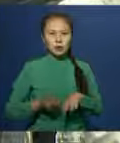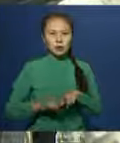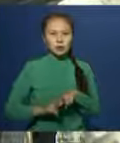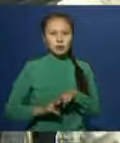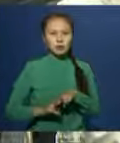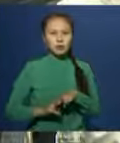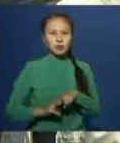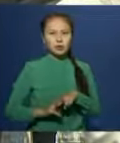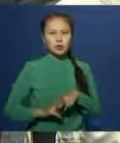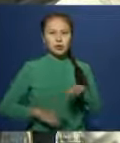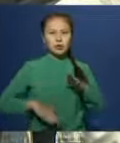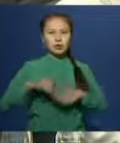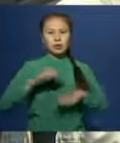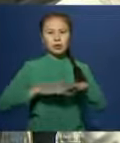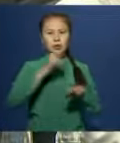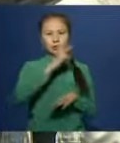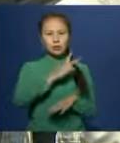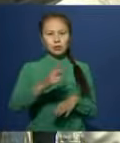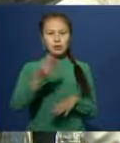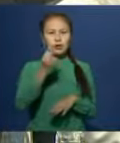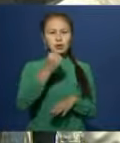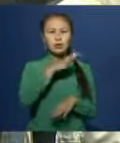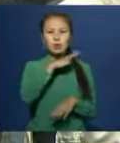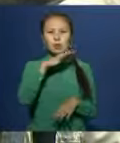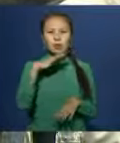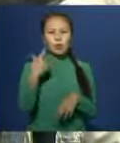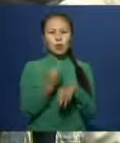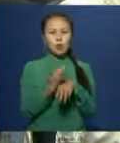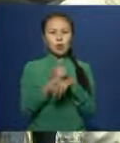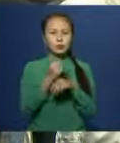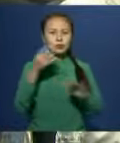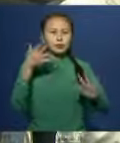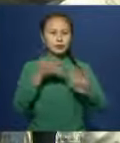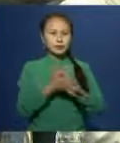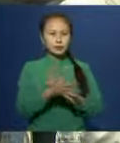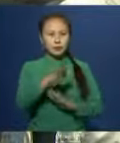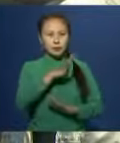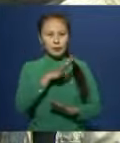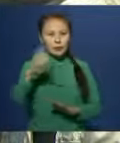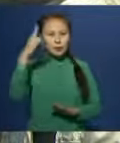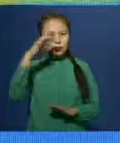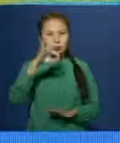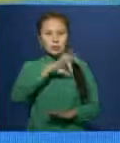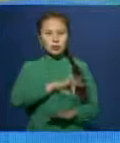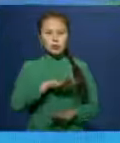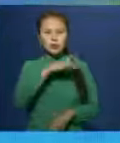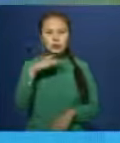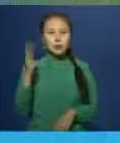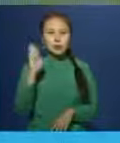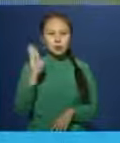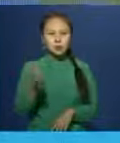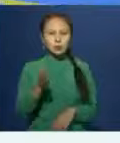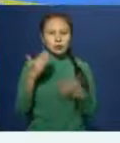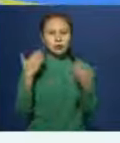біз қолға алдық, қыруар мемлекет қаржы жұмсады. Баршаңызды елге тигізер пайдасы зор. Осынау